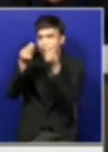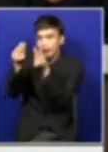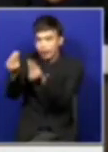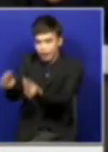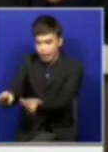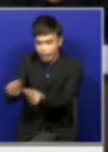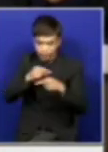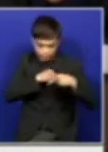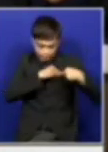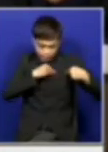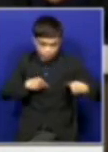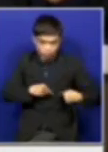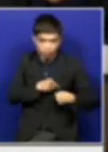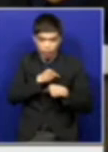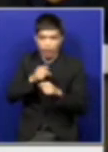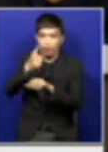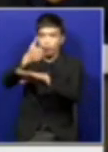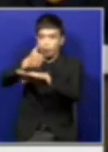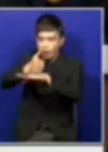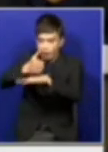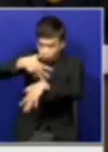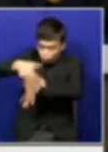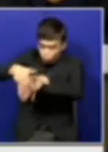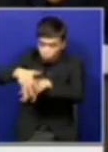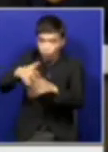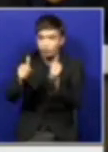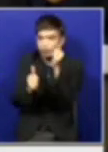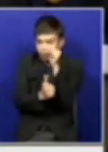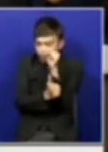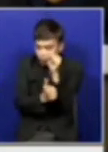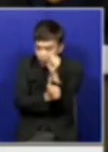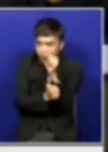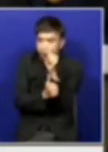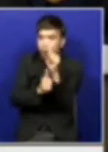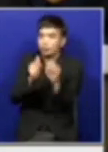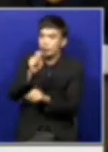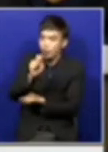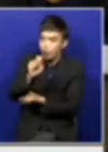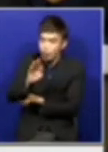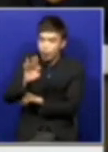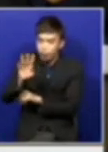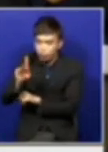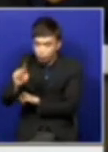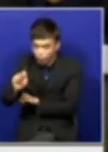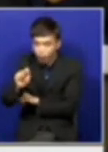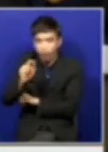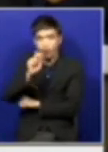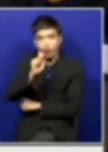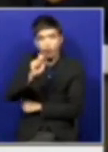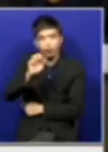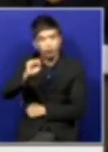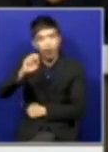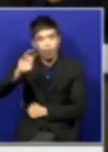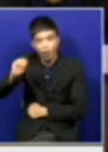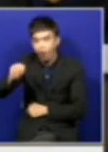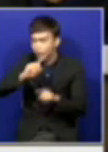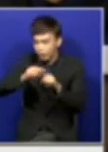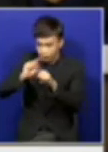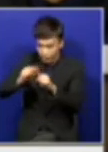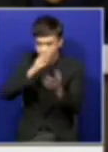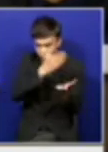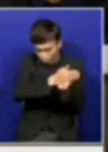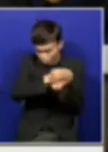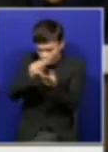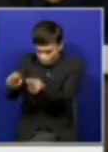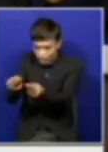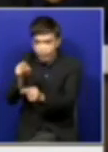ำลังใจแก่กำนันผู้ใหญ่บ้านอบต.รวมถึงอสม.ด้วยข้อที่2